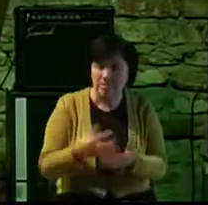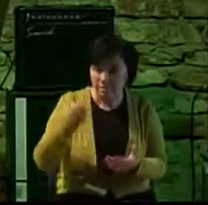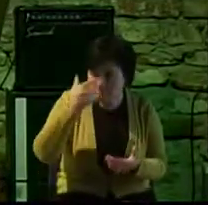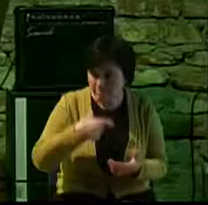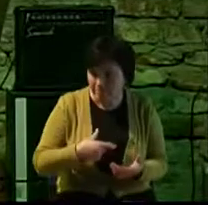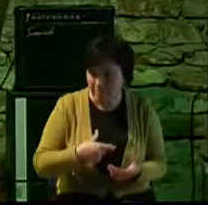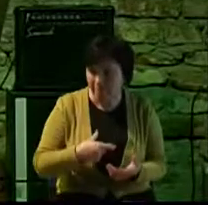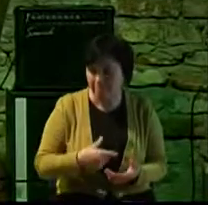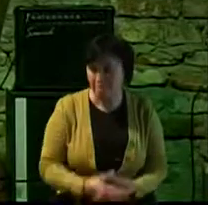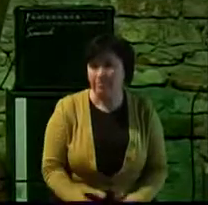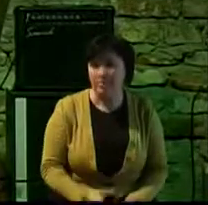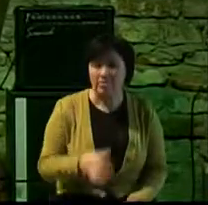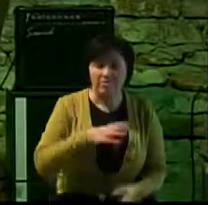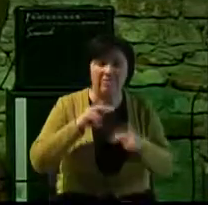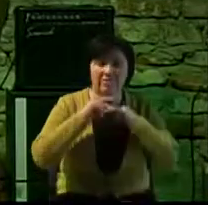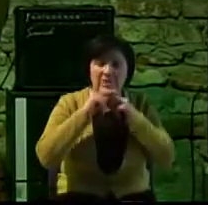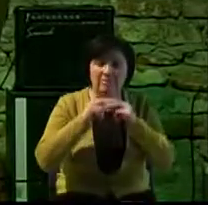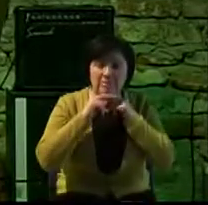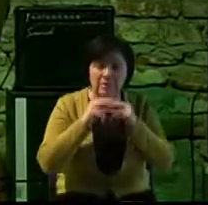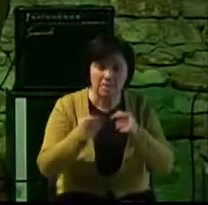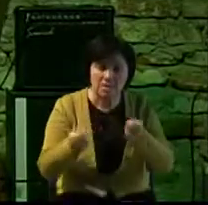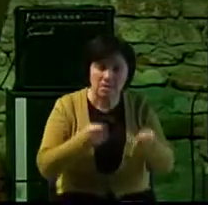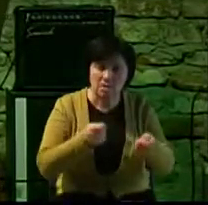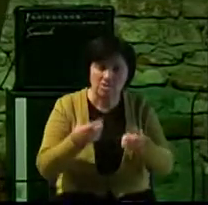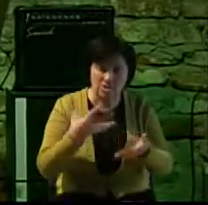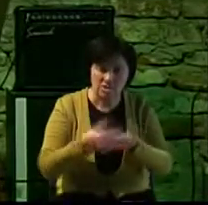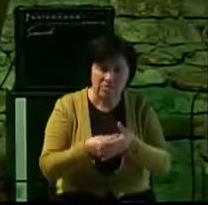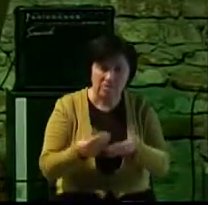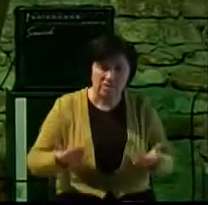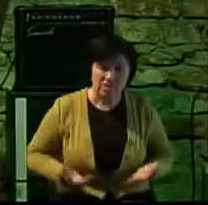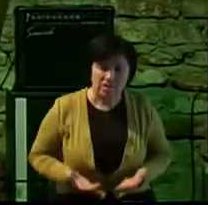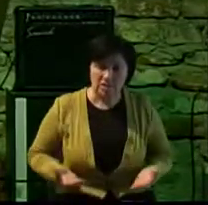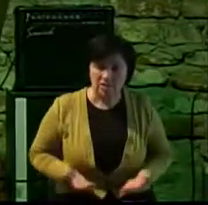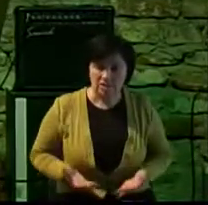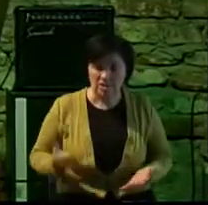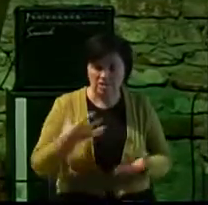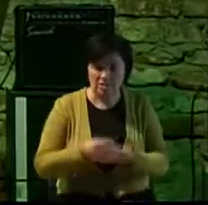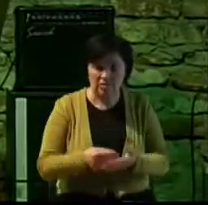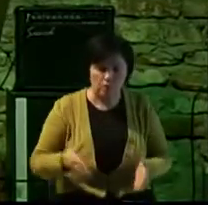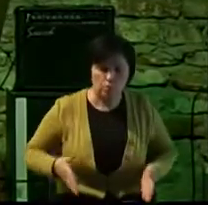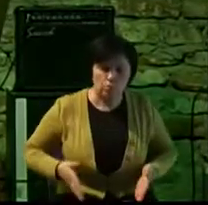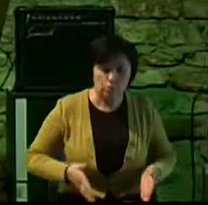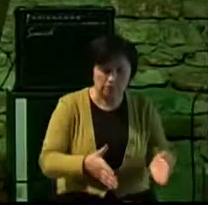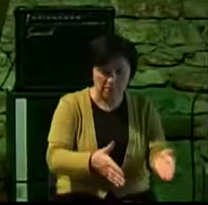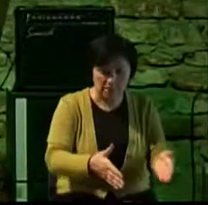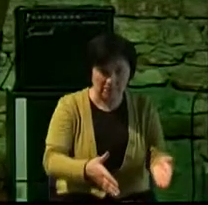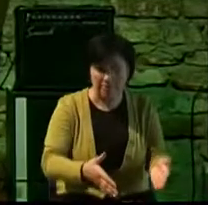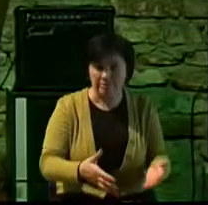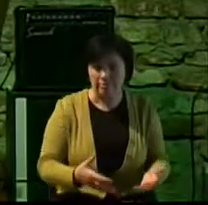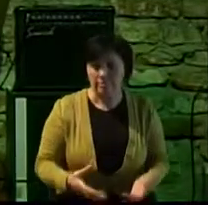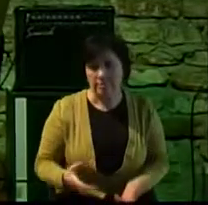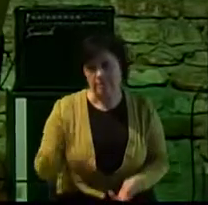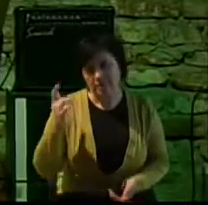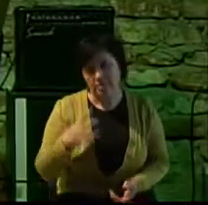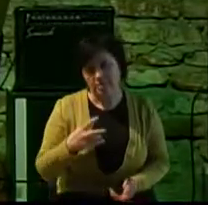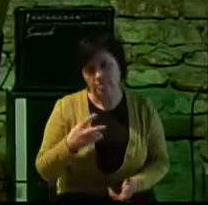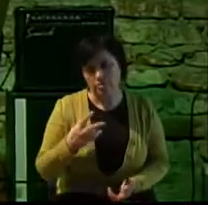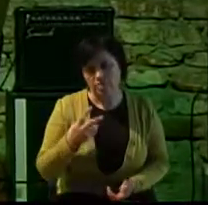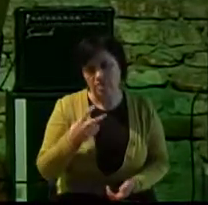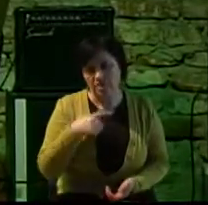также быть внимательным и осторожным по отношению к своей собственной жизни и своих путей. Тем не менее, Господь